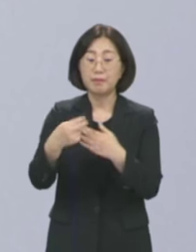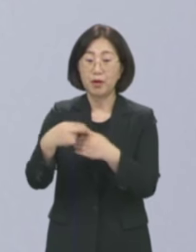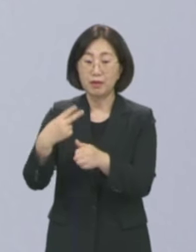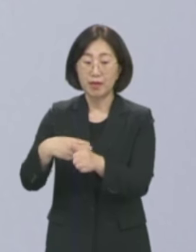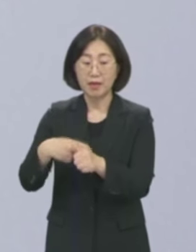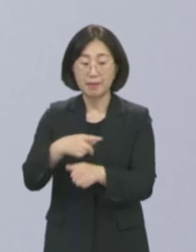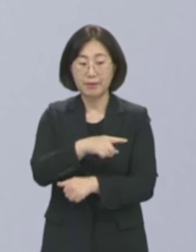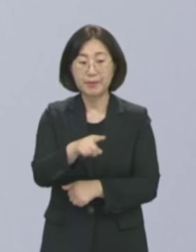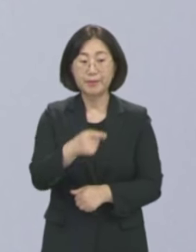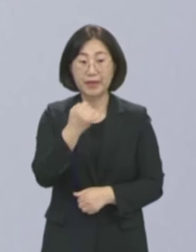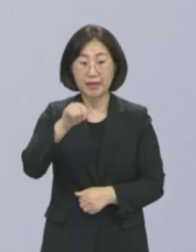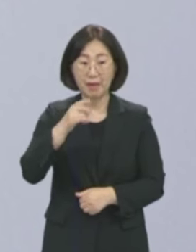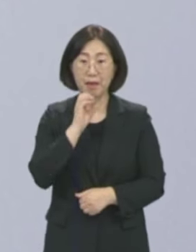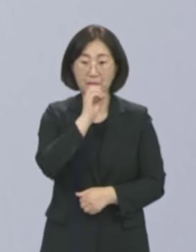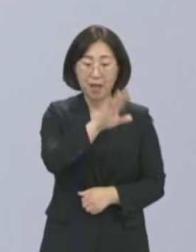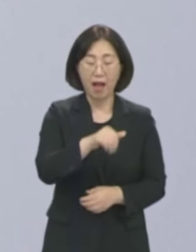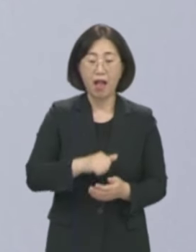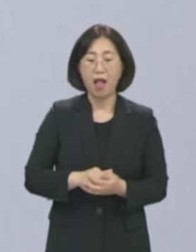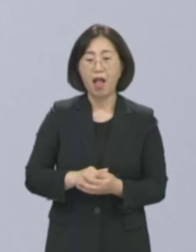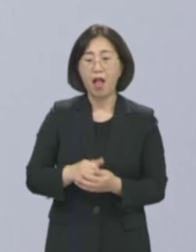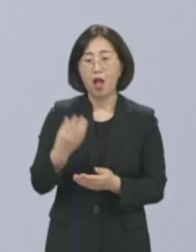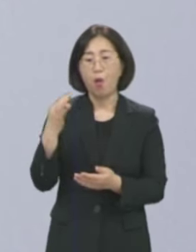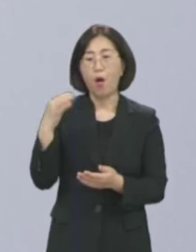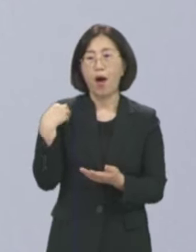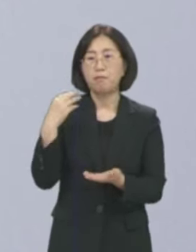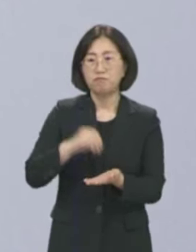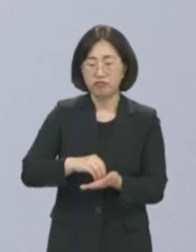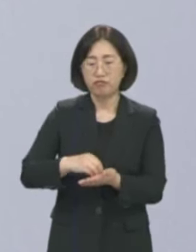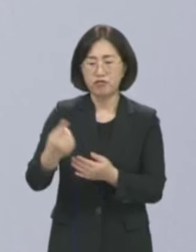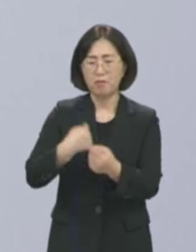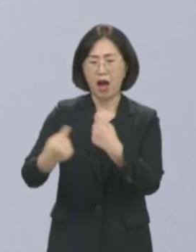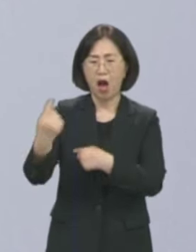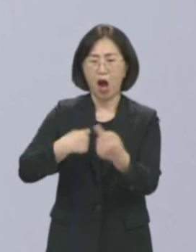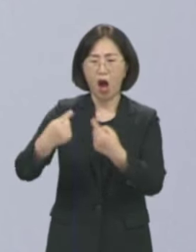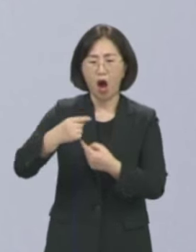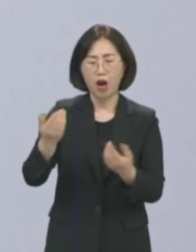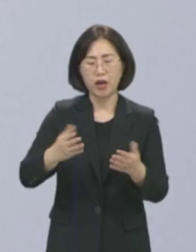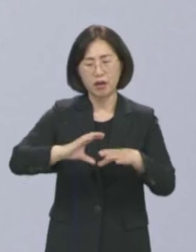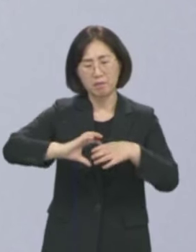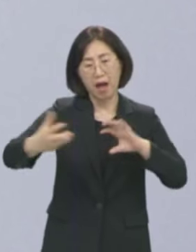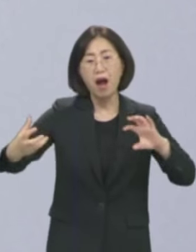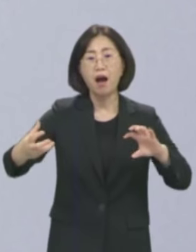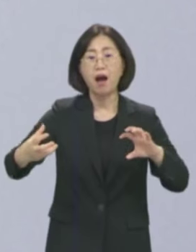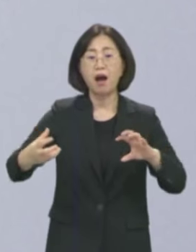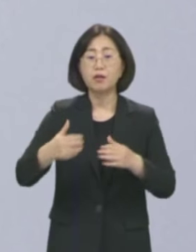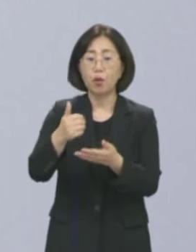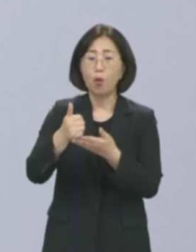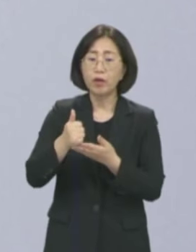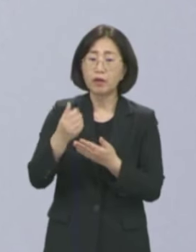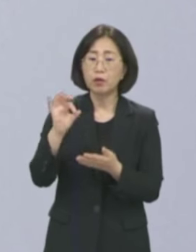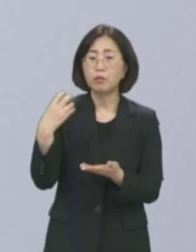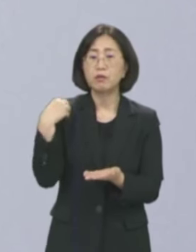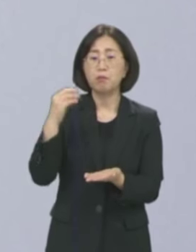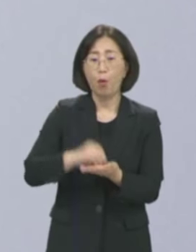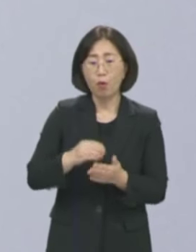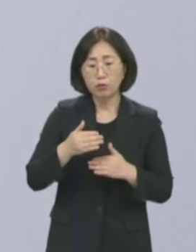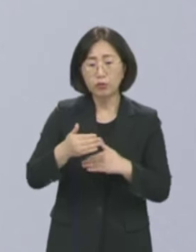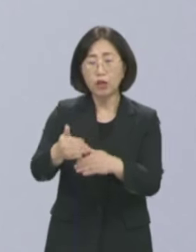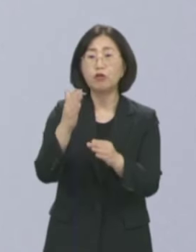환불 요청이 쏟아지면서 모든 업무가 마비된 상태라며 고객들에 대한 환불 업무를 현재 진행 중이라